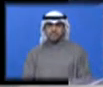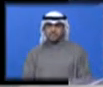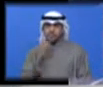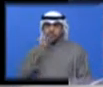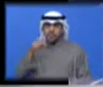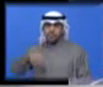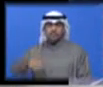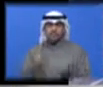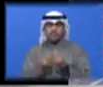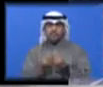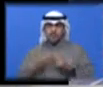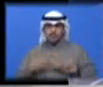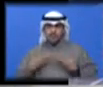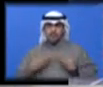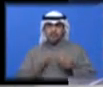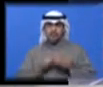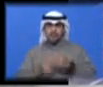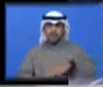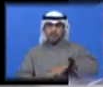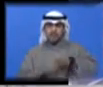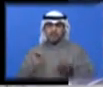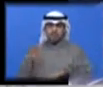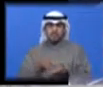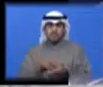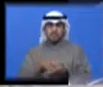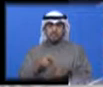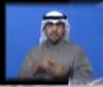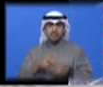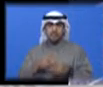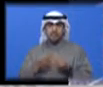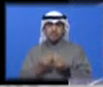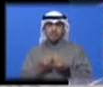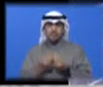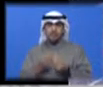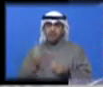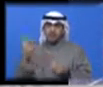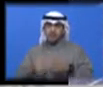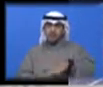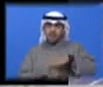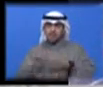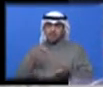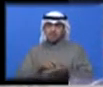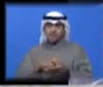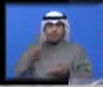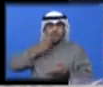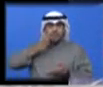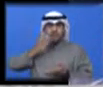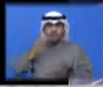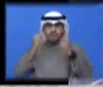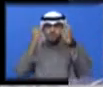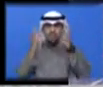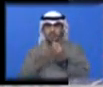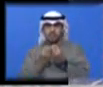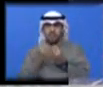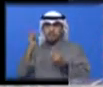التبريكات لصاحب السمو الشيخ خليفه بن زايد رئيس الدوله، والى كل شيوخ الامارات، صاحب السمو الشيخ